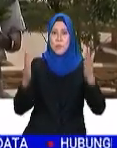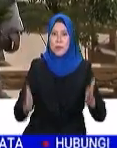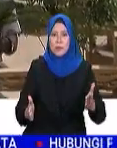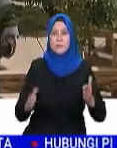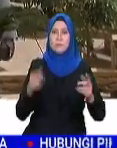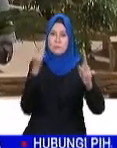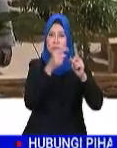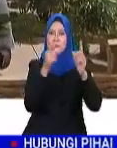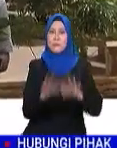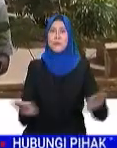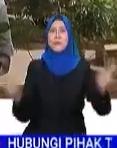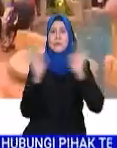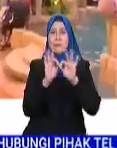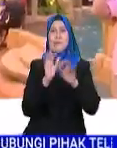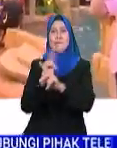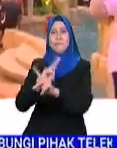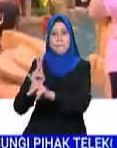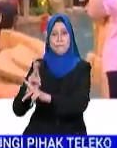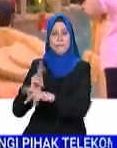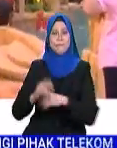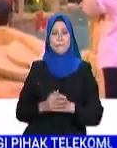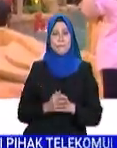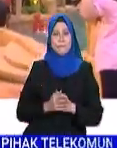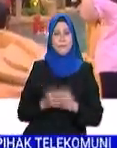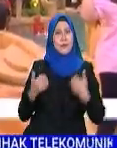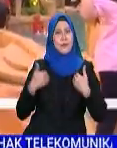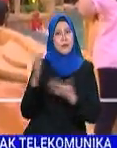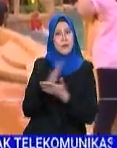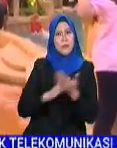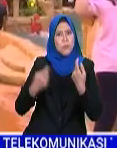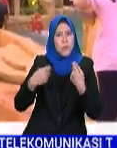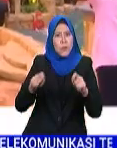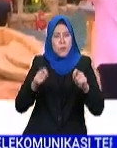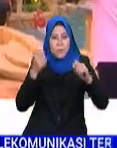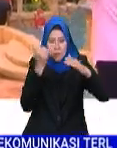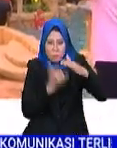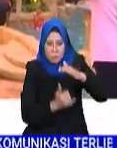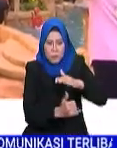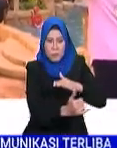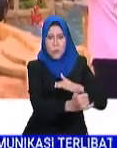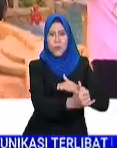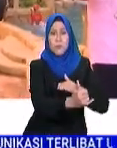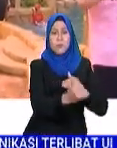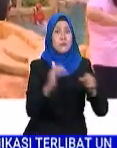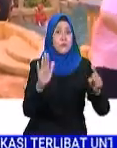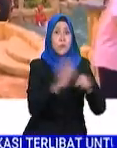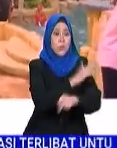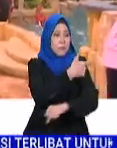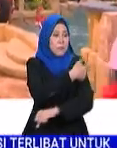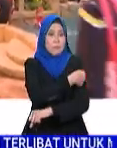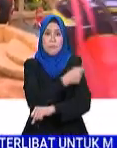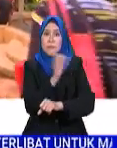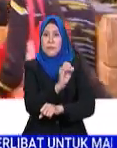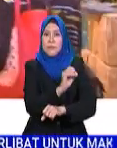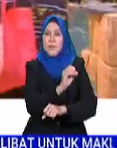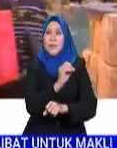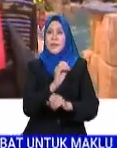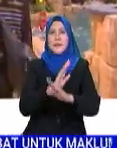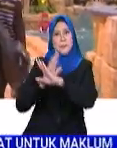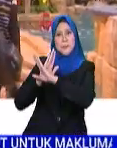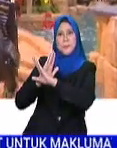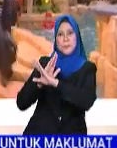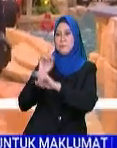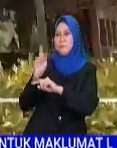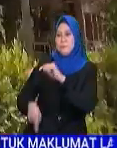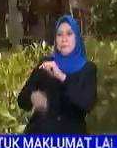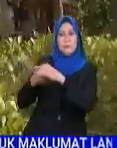menjadi keutamaan. Ada juga yang try untuk masuk ke tempat tanpa full vaccination dan kita terpaksa tak